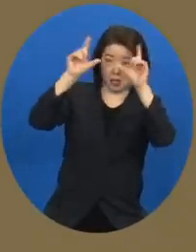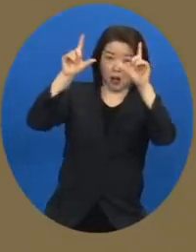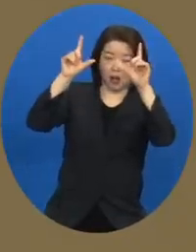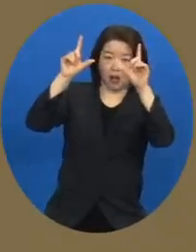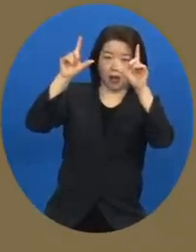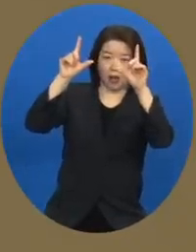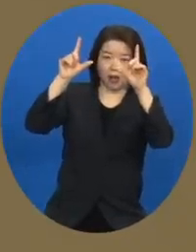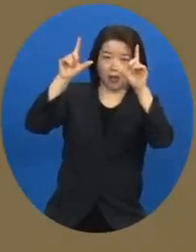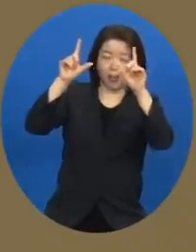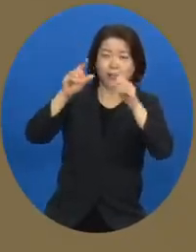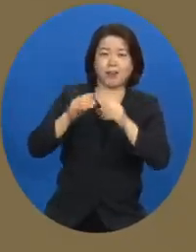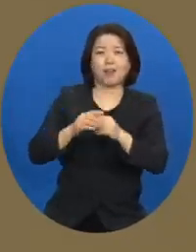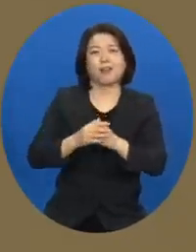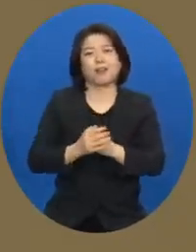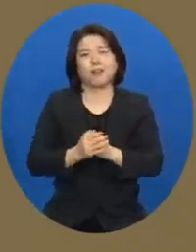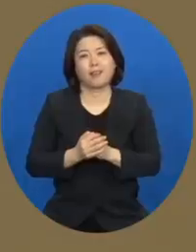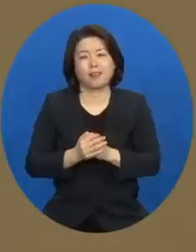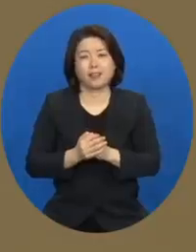되니까